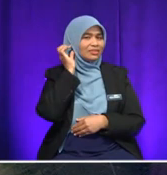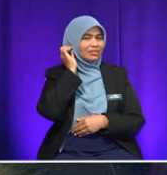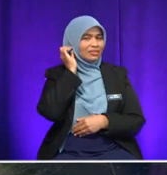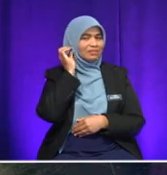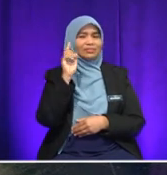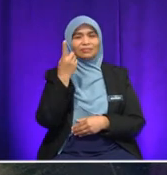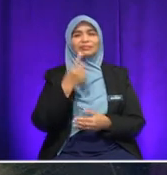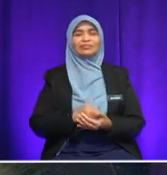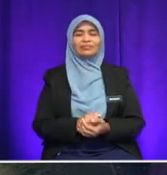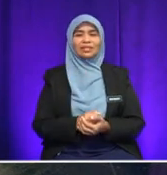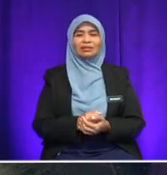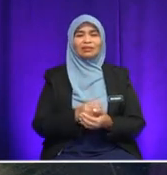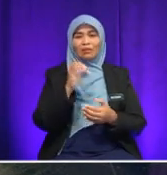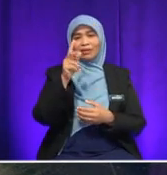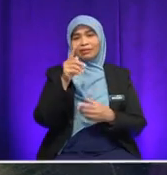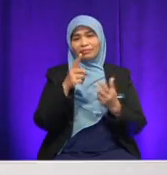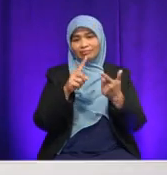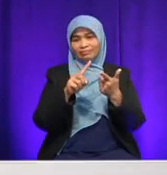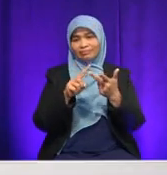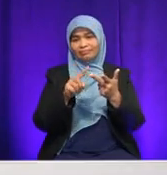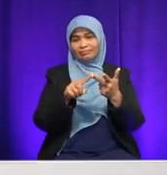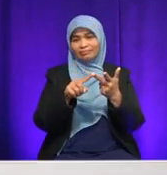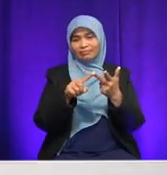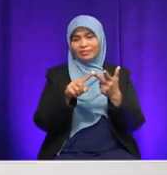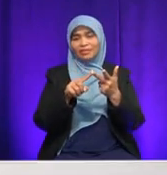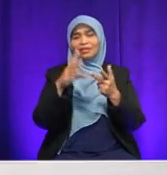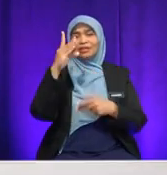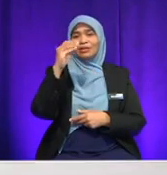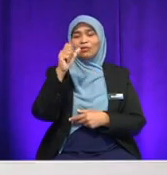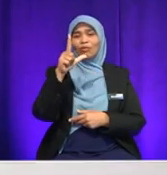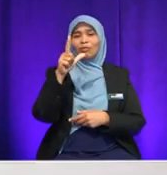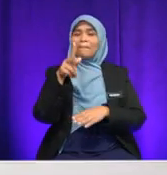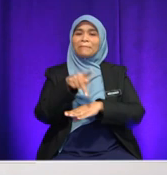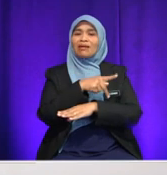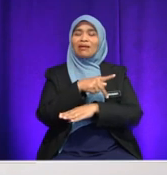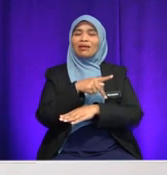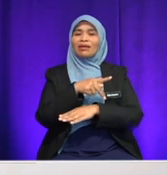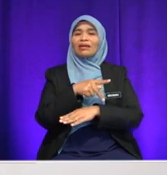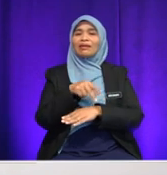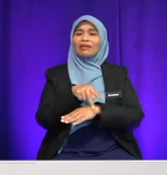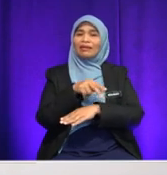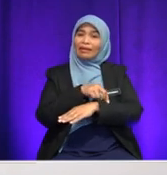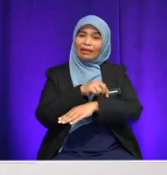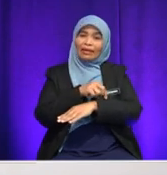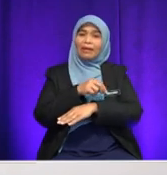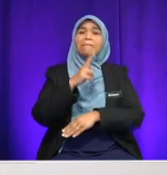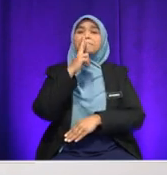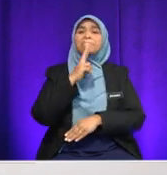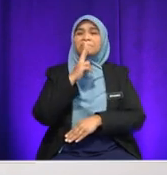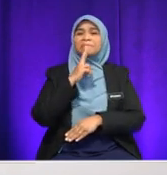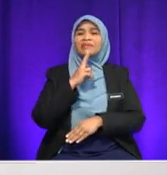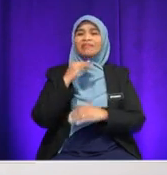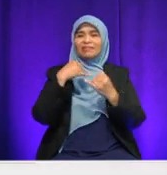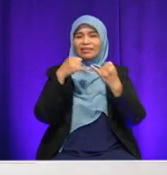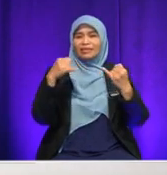saja. Okey. Okey. Dan yang ketiga, Dol memakai kain merah yang melilit kepala dia. Dililit